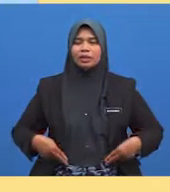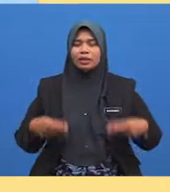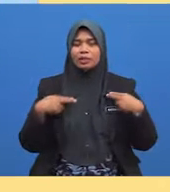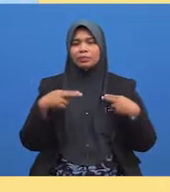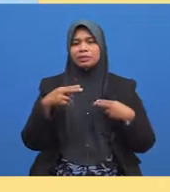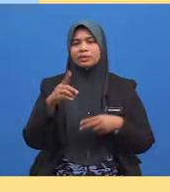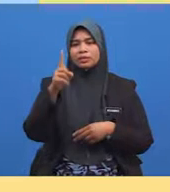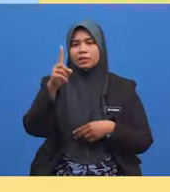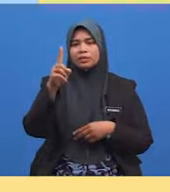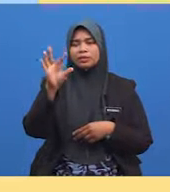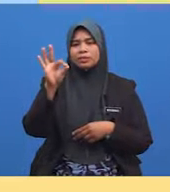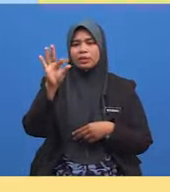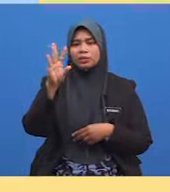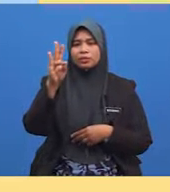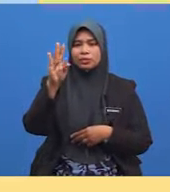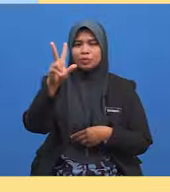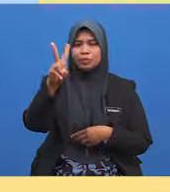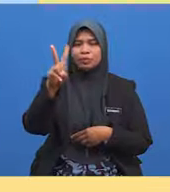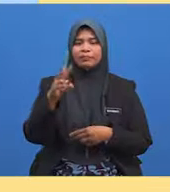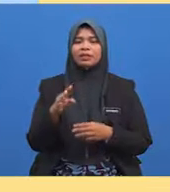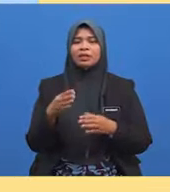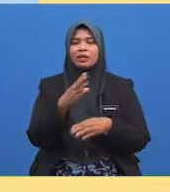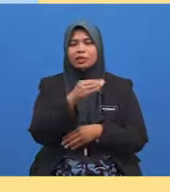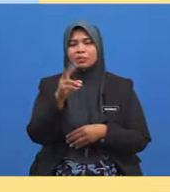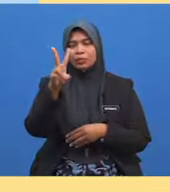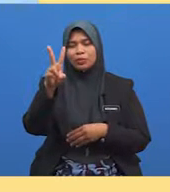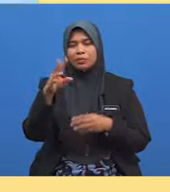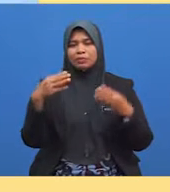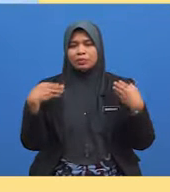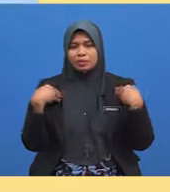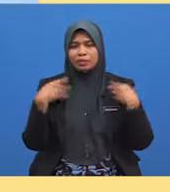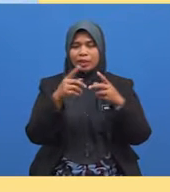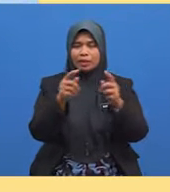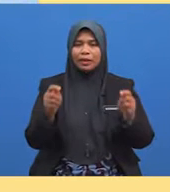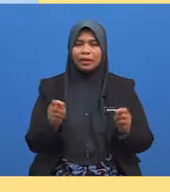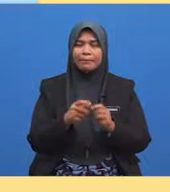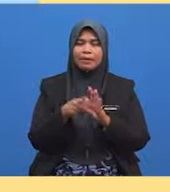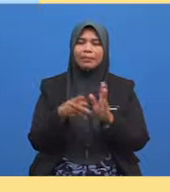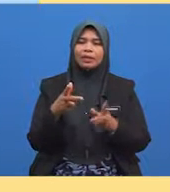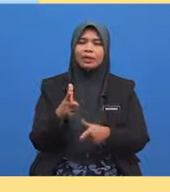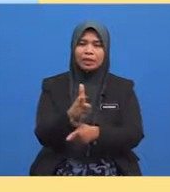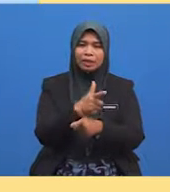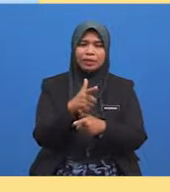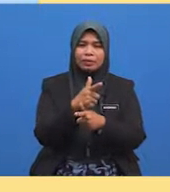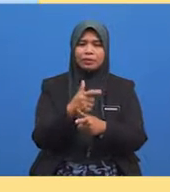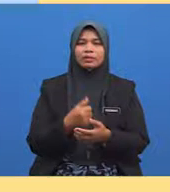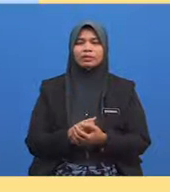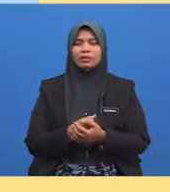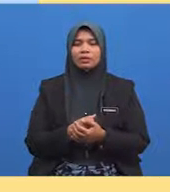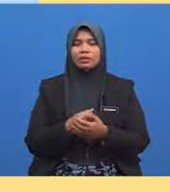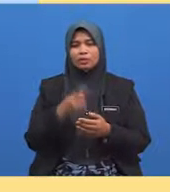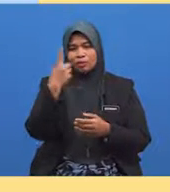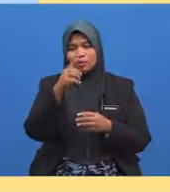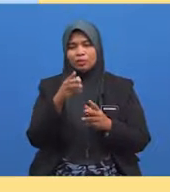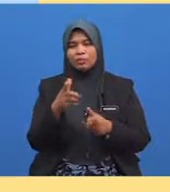mewujudkan tempat perlindungan. Tempat perlindungan diwujudkan untuk melindungi habitat, sebagai contoh,